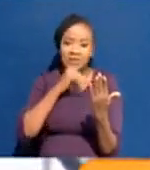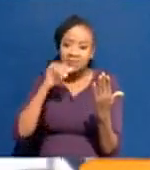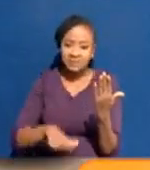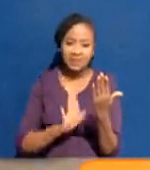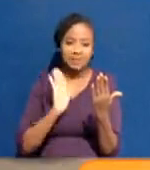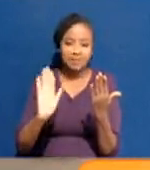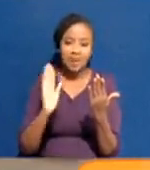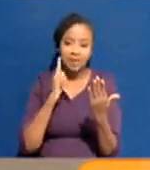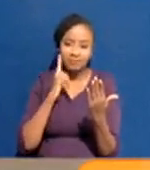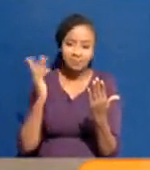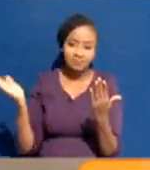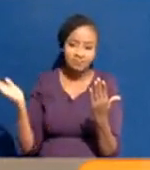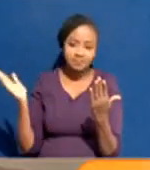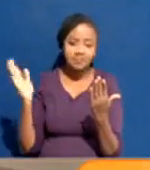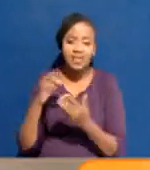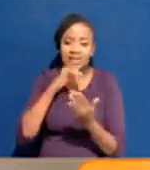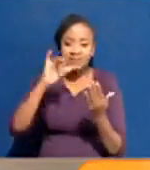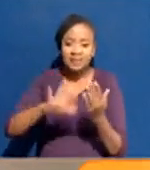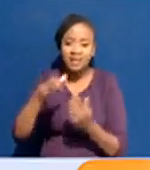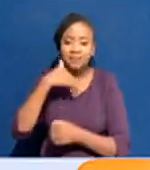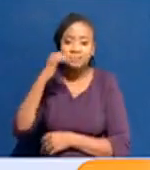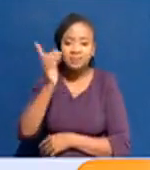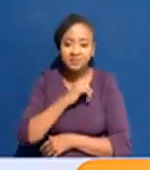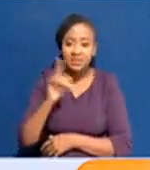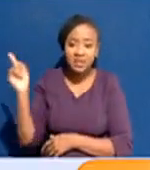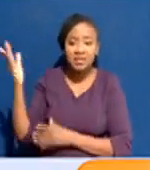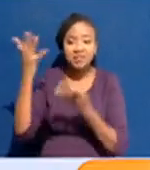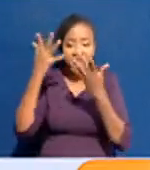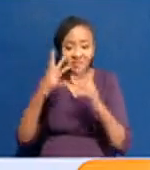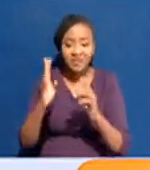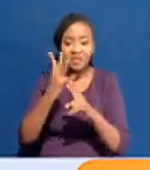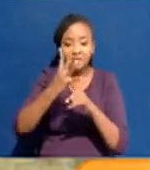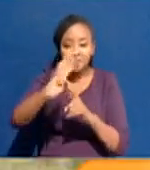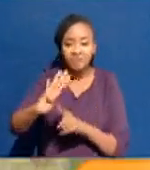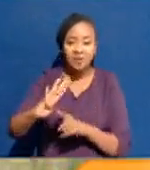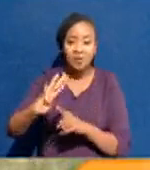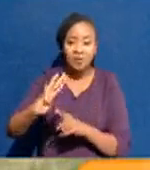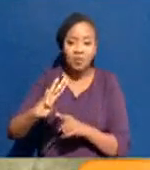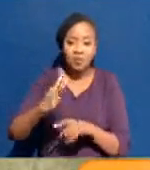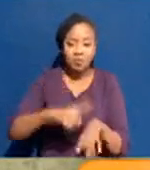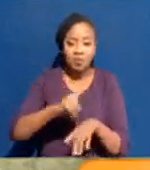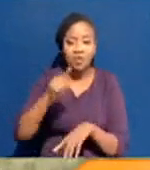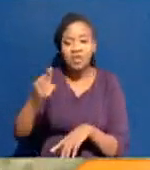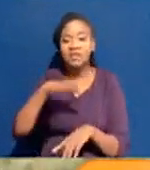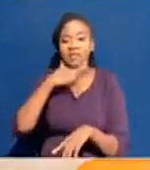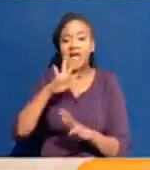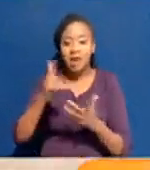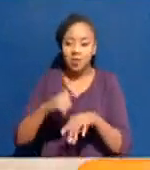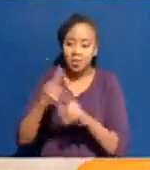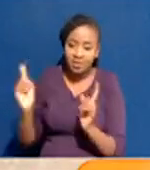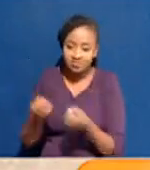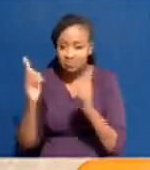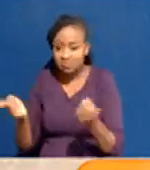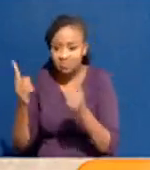mwanawe. Lektasharan alimpoteza mwanawe aliyekuwa amehitimisha kidato cha 4 alipokuwa malishoni.